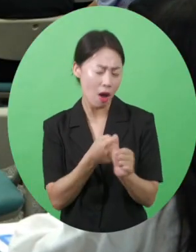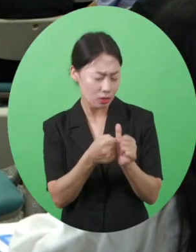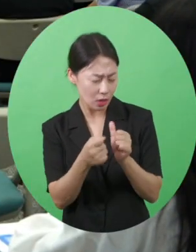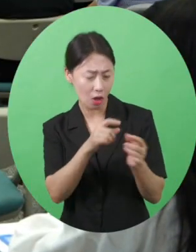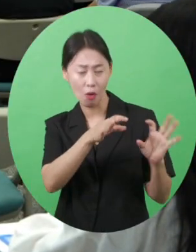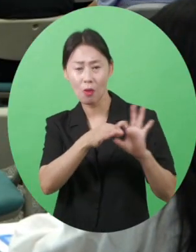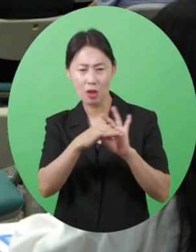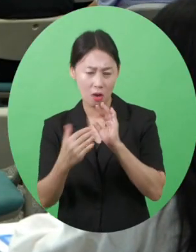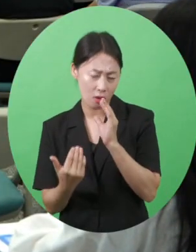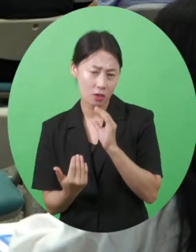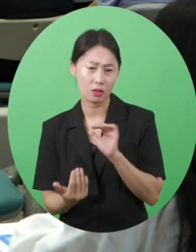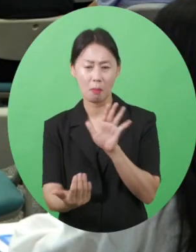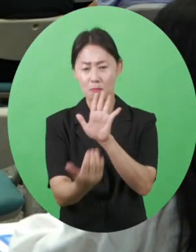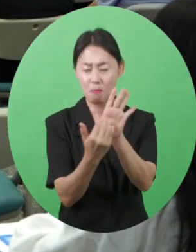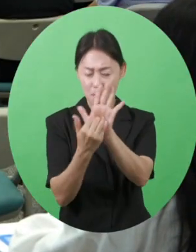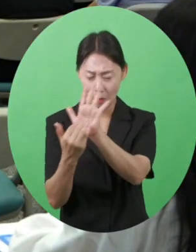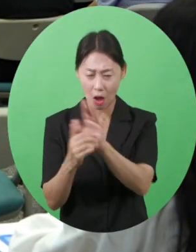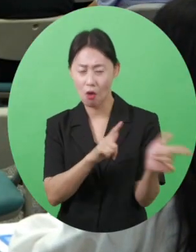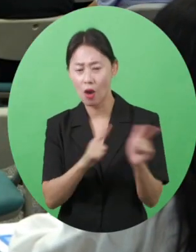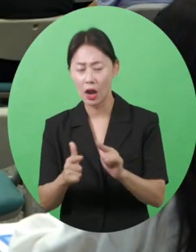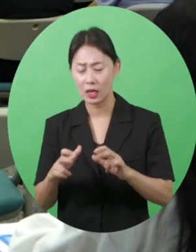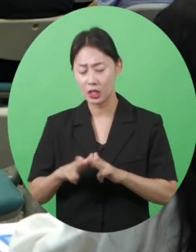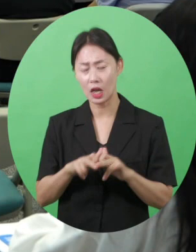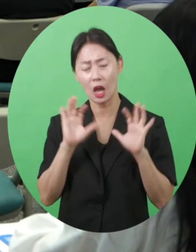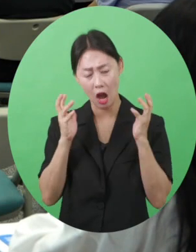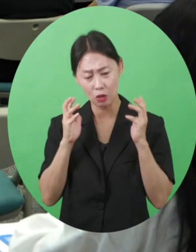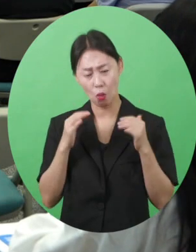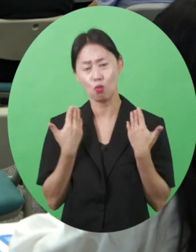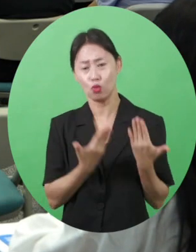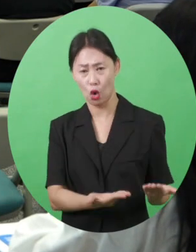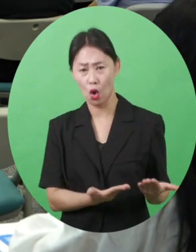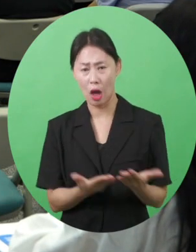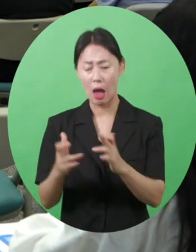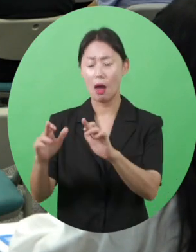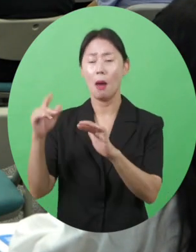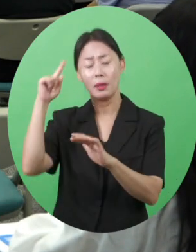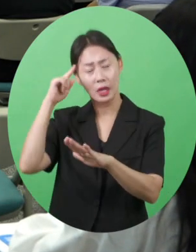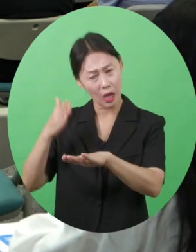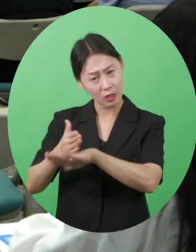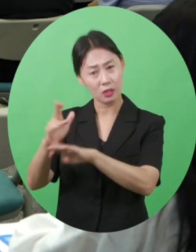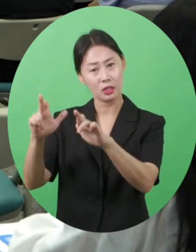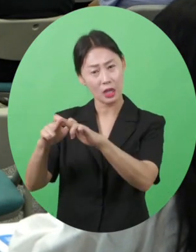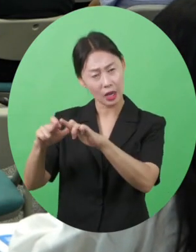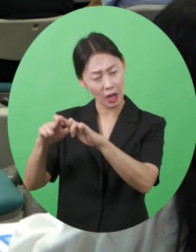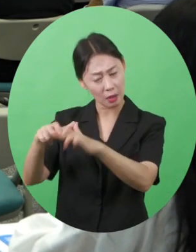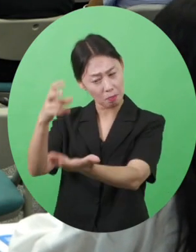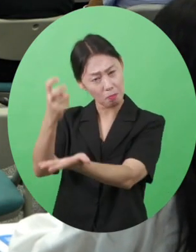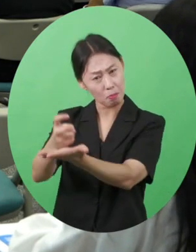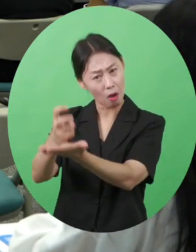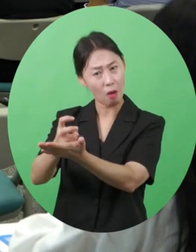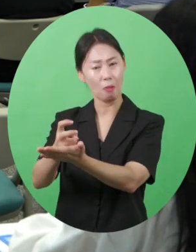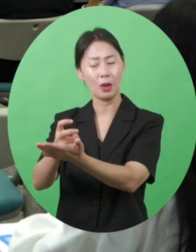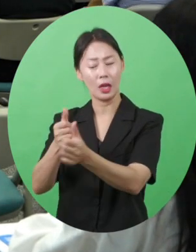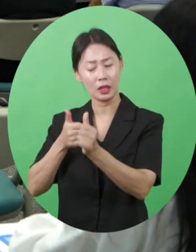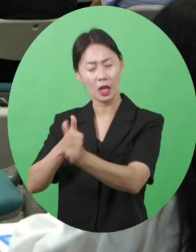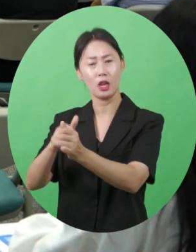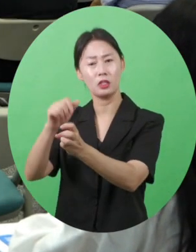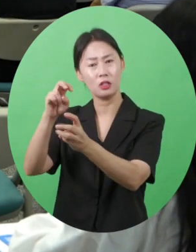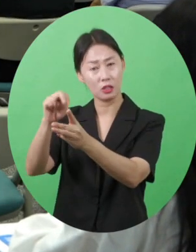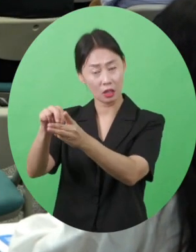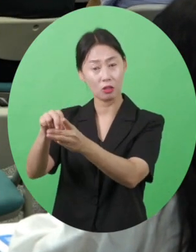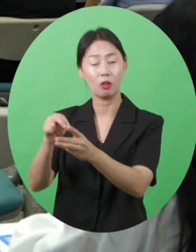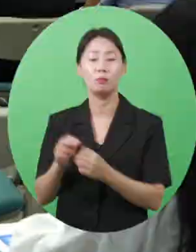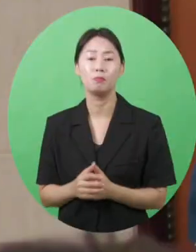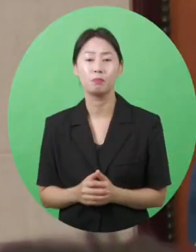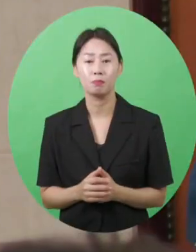대응 관련해서 옹호기관, 쉼터, 장애아동 쉼터, 그리고 우리 발달장애인법에 따른 우리 발달장애인 지원센터들이 같이